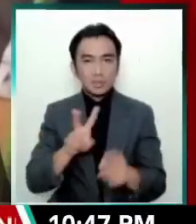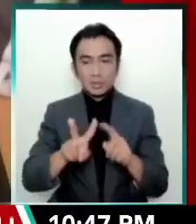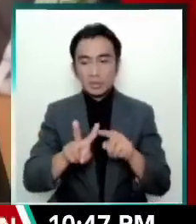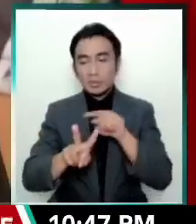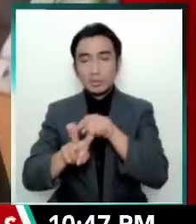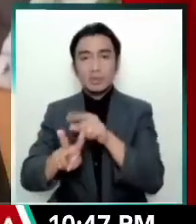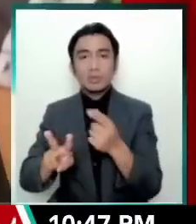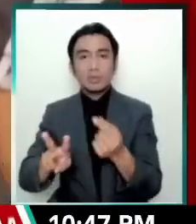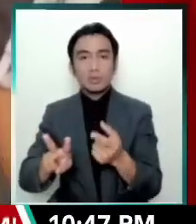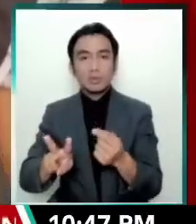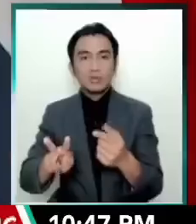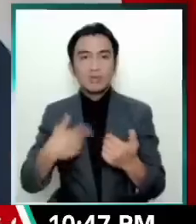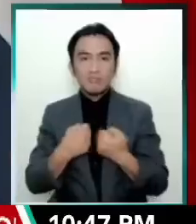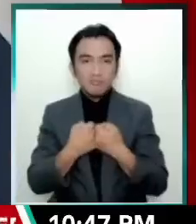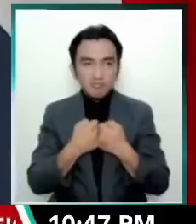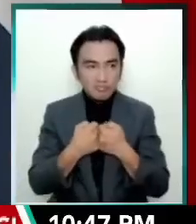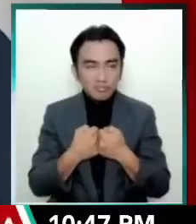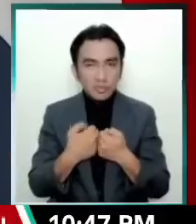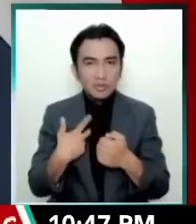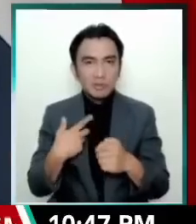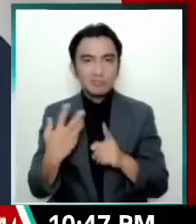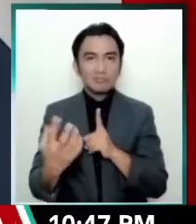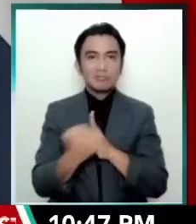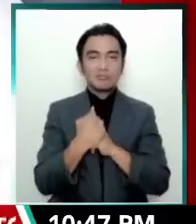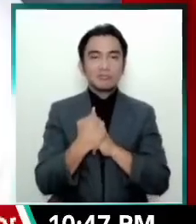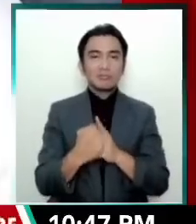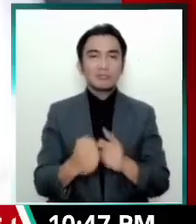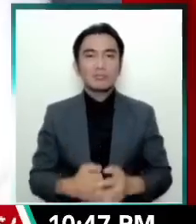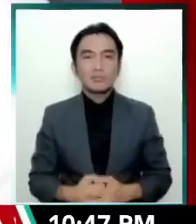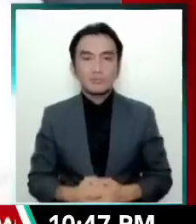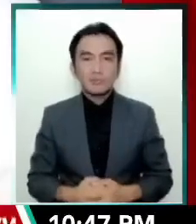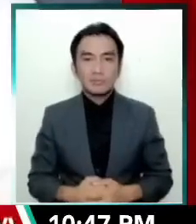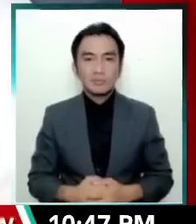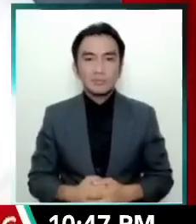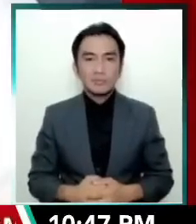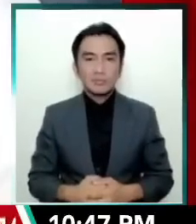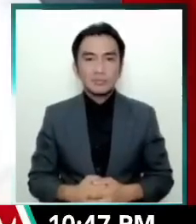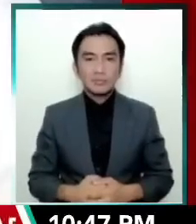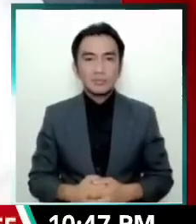umano sa pag-aresto. Jonathan Andal, nagbabalita para sa GMA Integrated News.